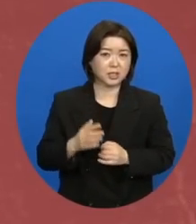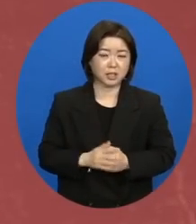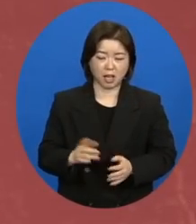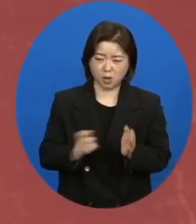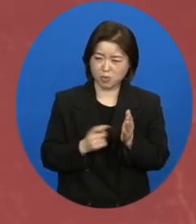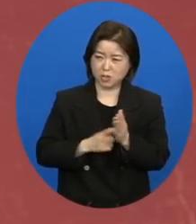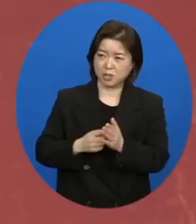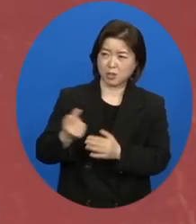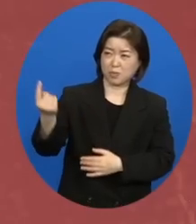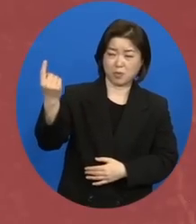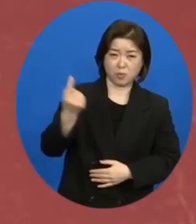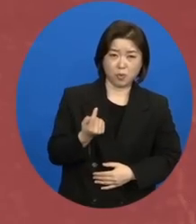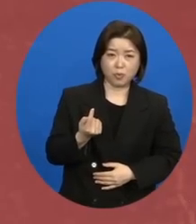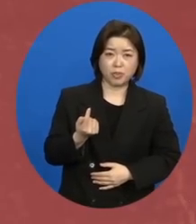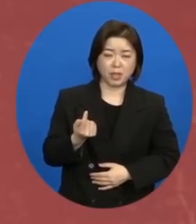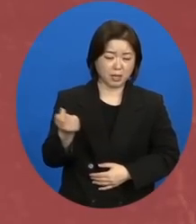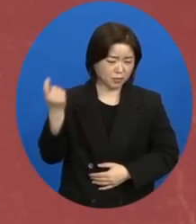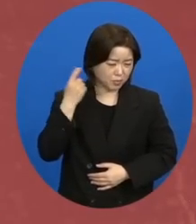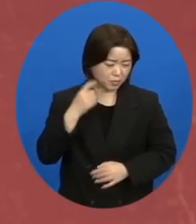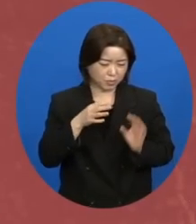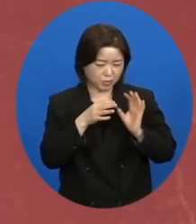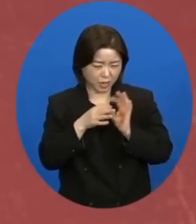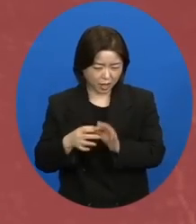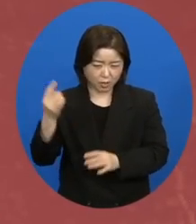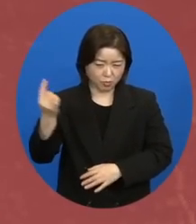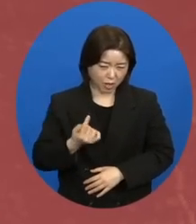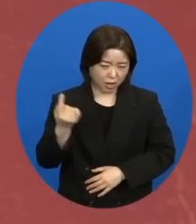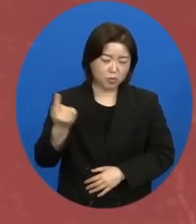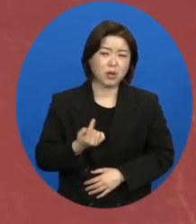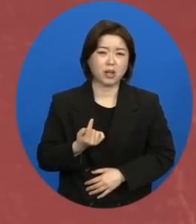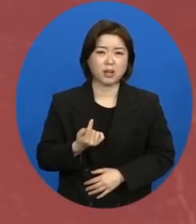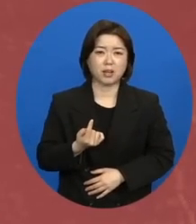위급이 다가온다는 소식이 끊임없이 예고하는데